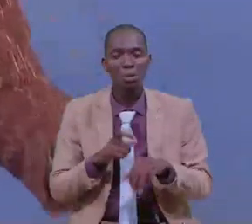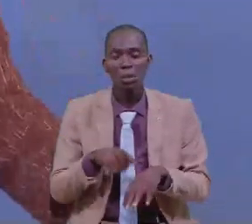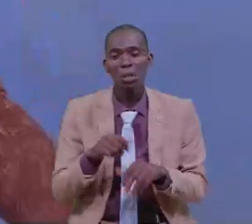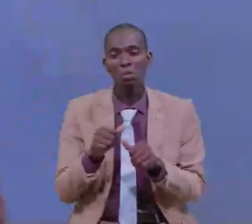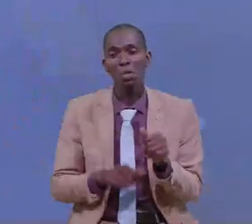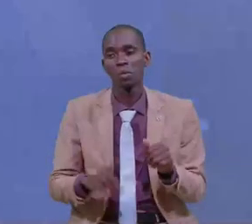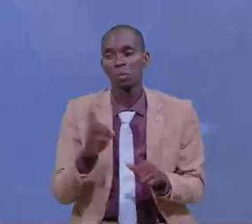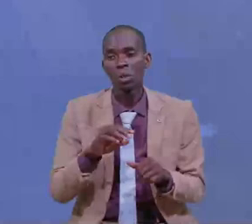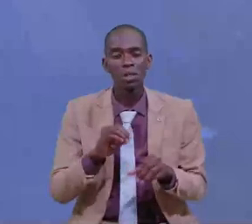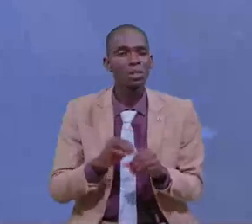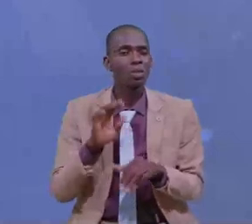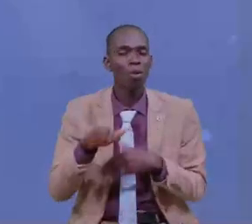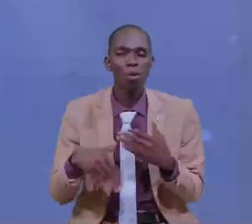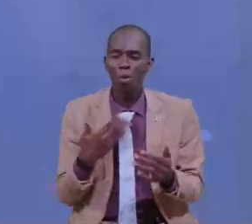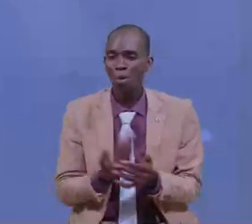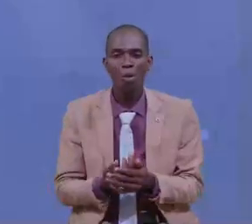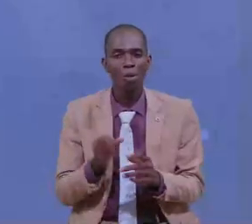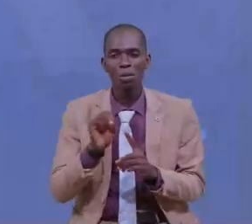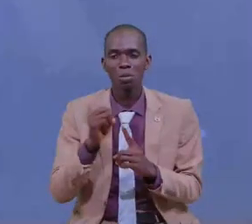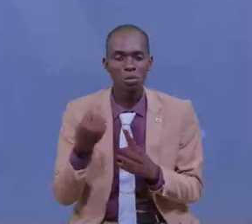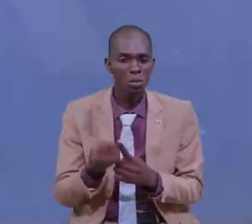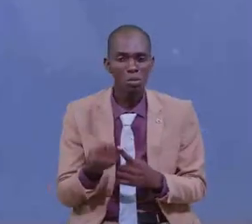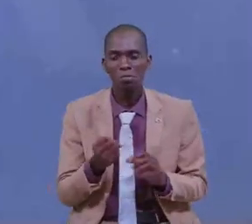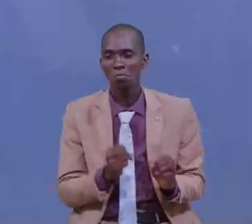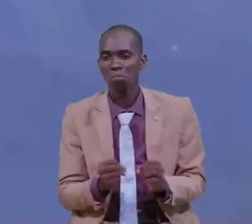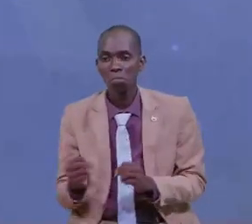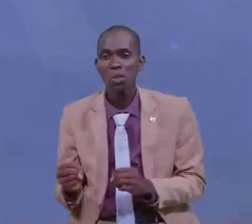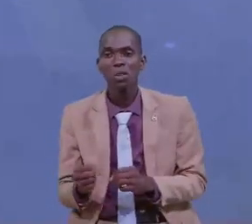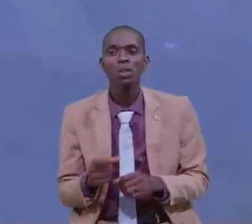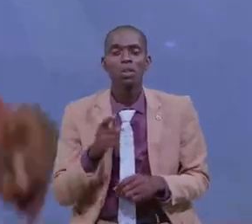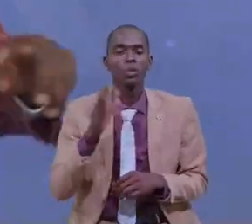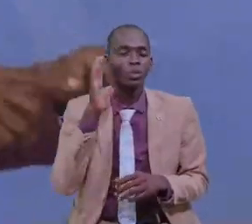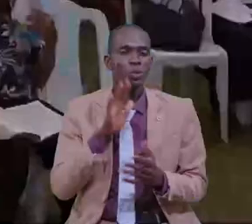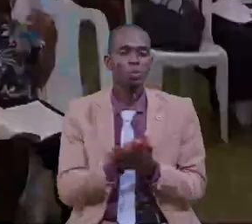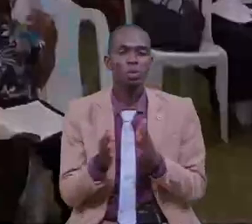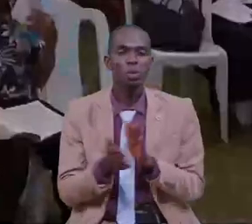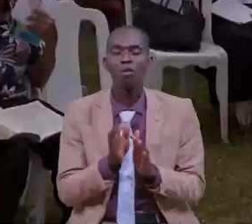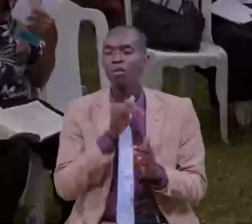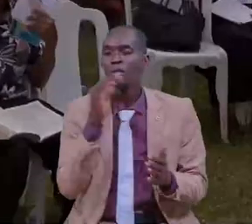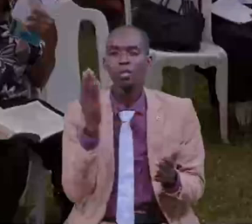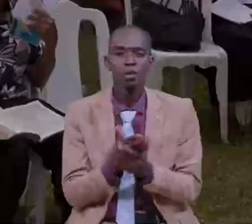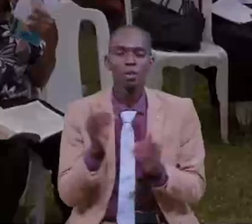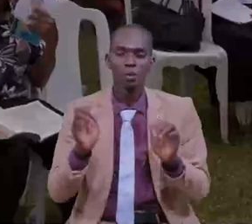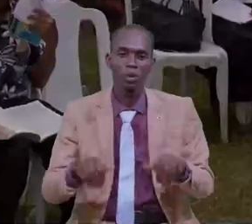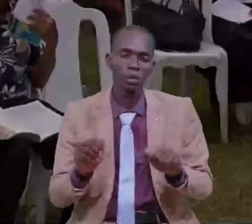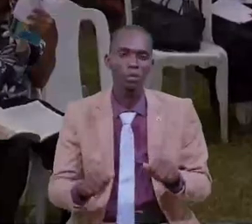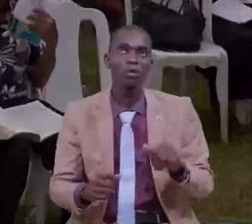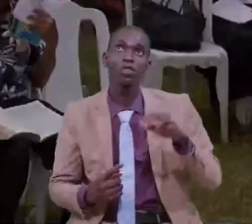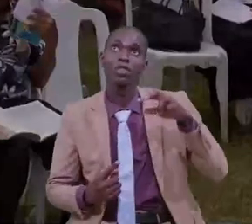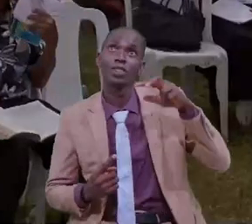partout, dans toutes les situations, tu deviendras inarrêtable comme